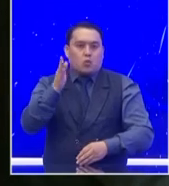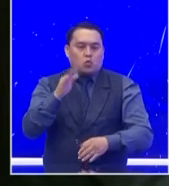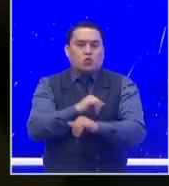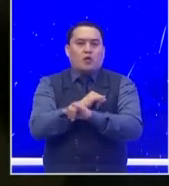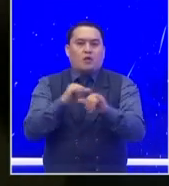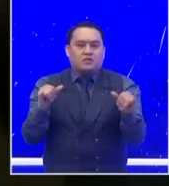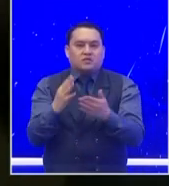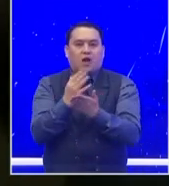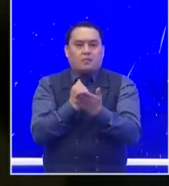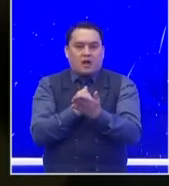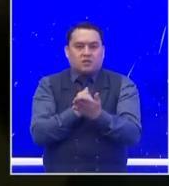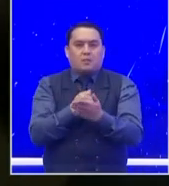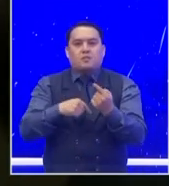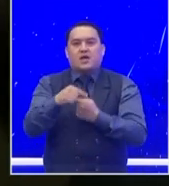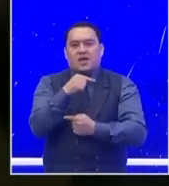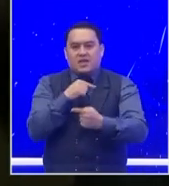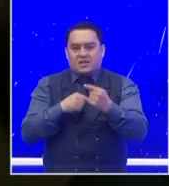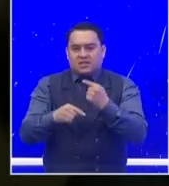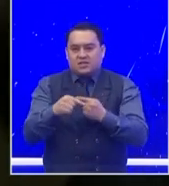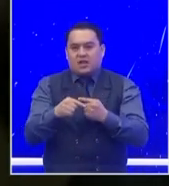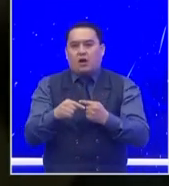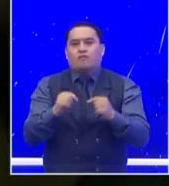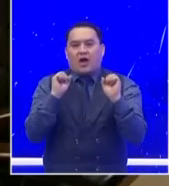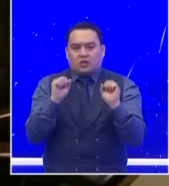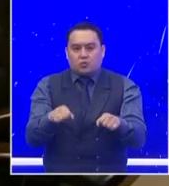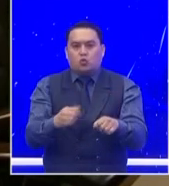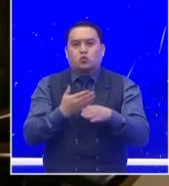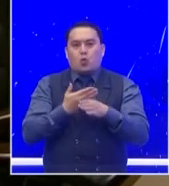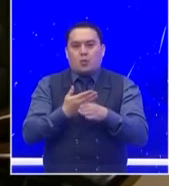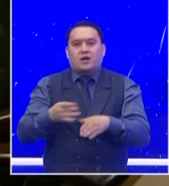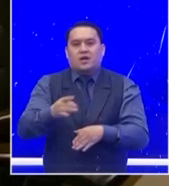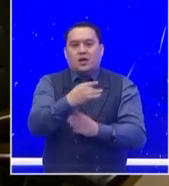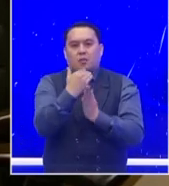наращивание потенциала среднего и малого бизнеса области станет возможным